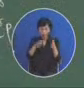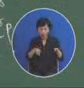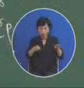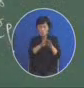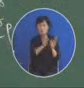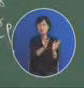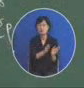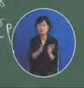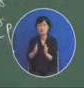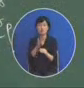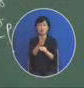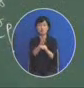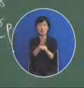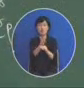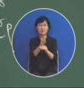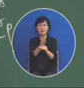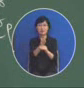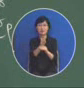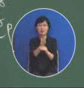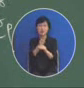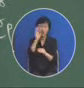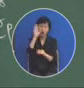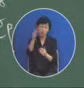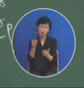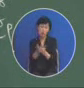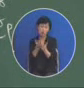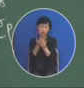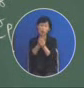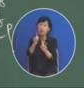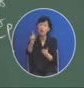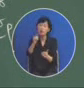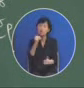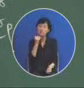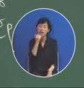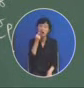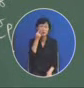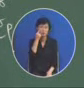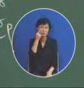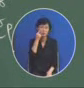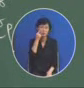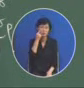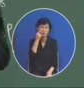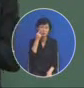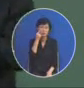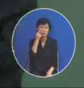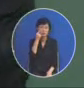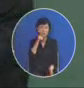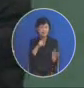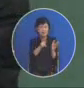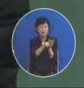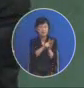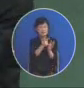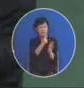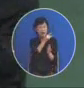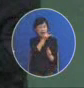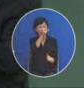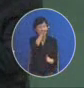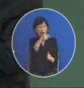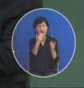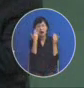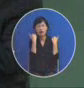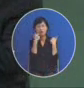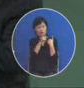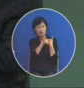he is preparing the good vessels. 앞으로 어떻게 되는가 한번 보세요. Now see what happens next. 신학교 천만 개에서도 소용없습니다. 이거 빼버리면. It doesn't